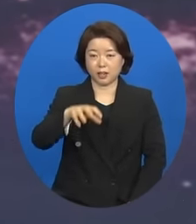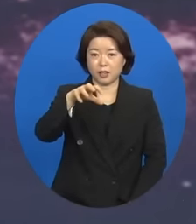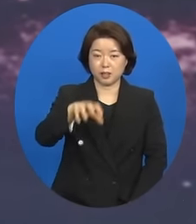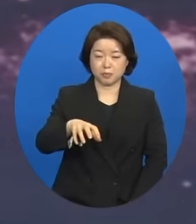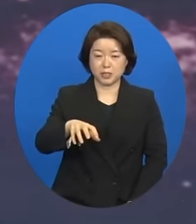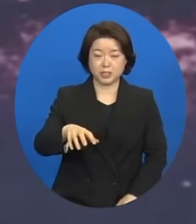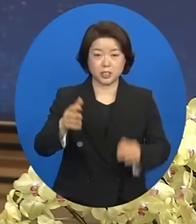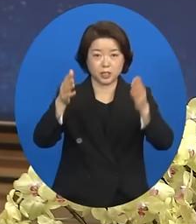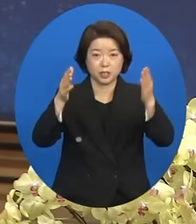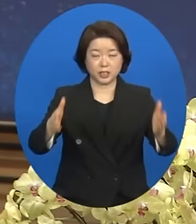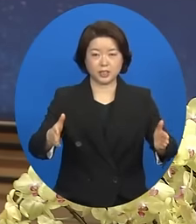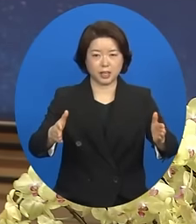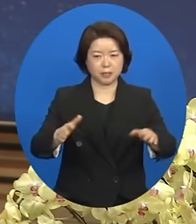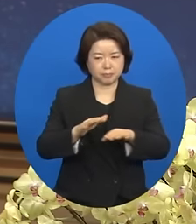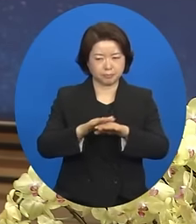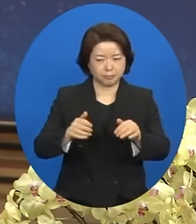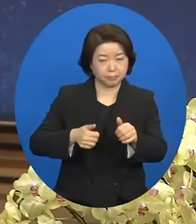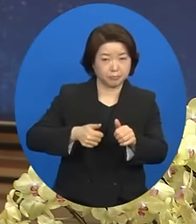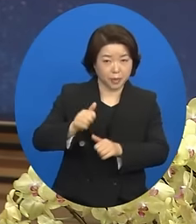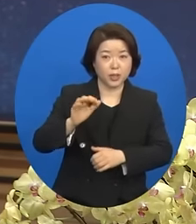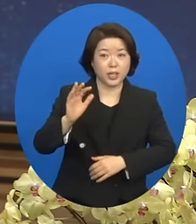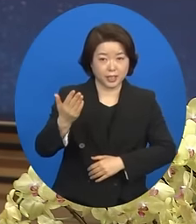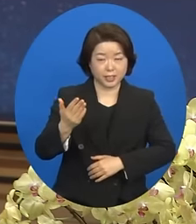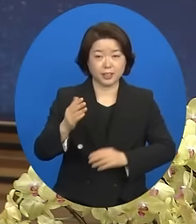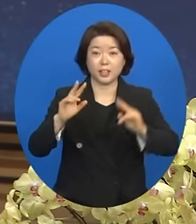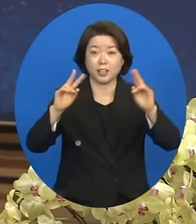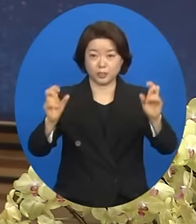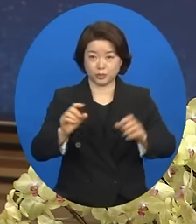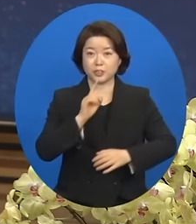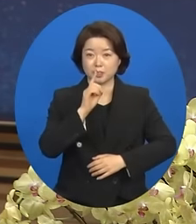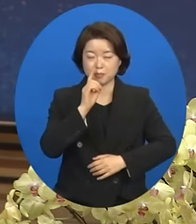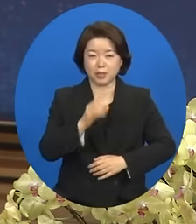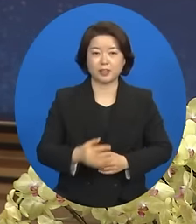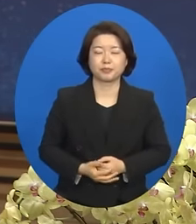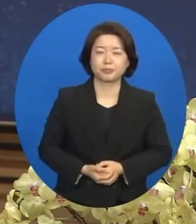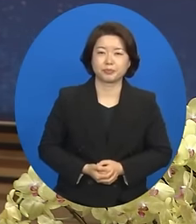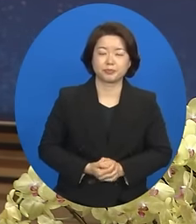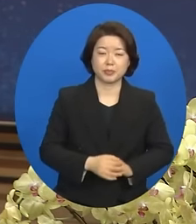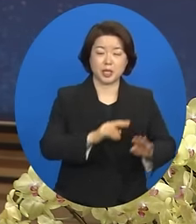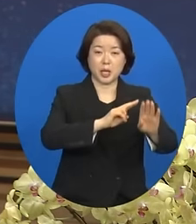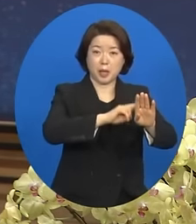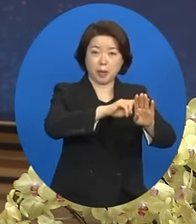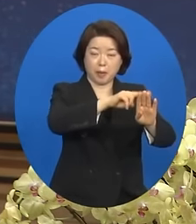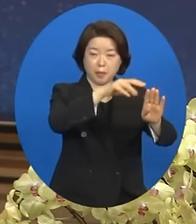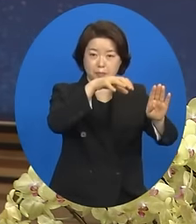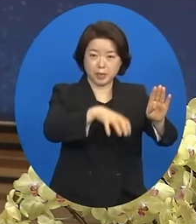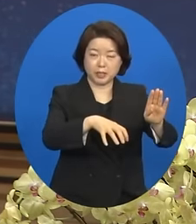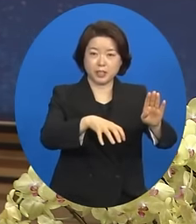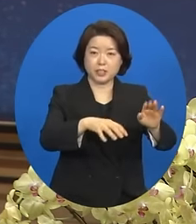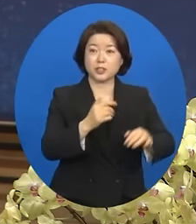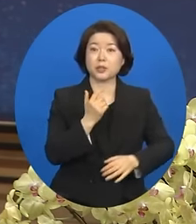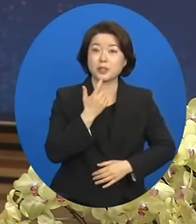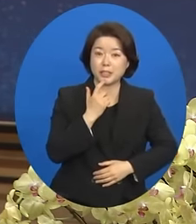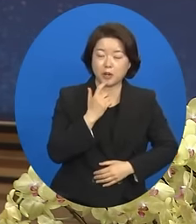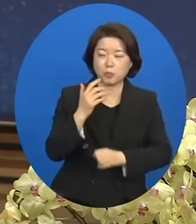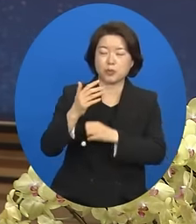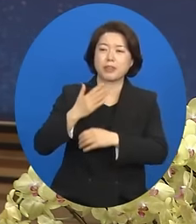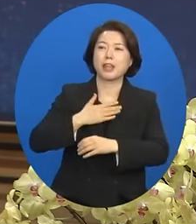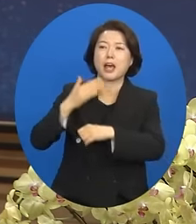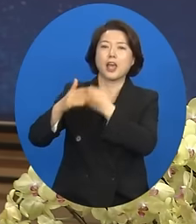말씀을 나겠습니다 지난주에 야은에서 나의 하나님을 만났습니다